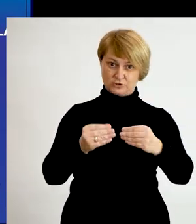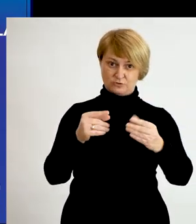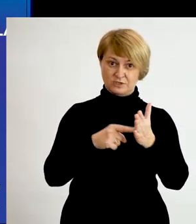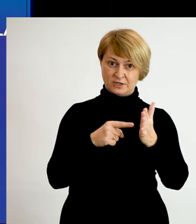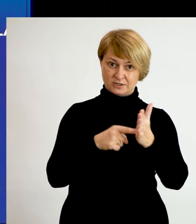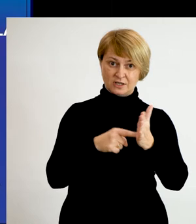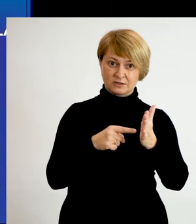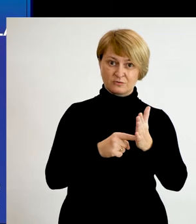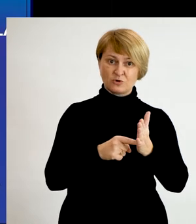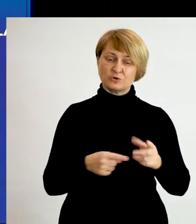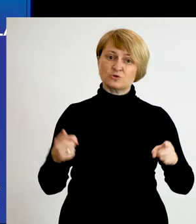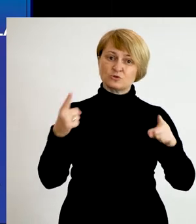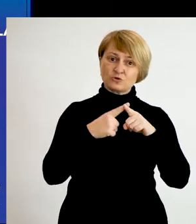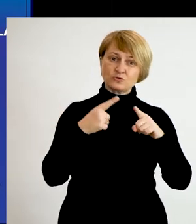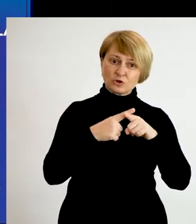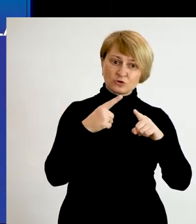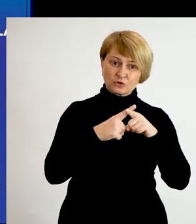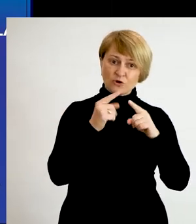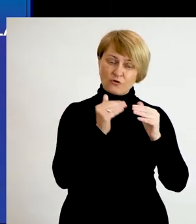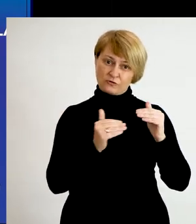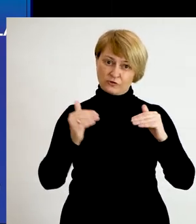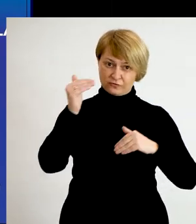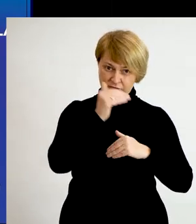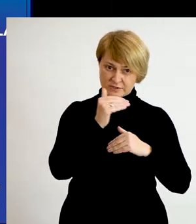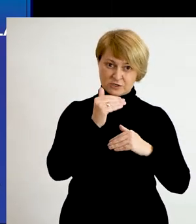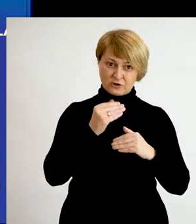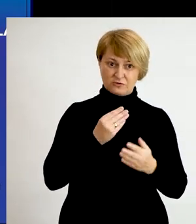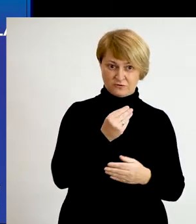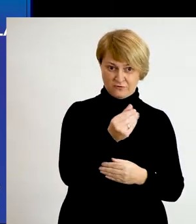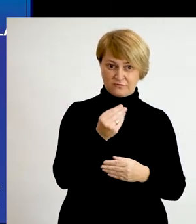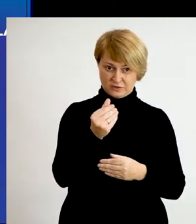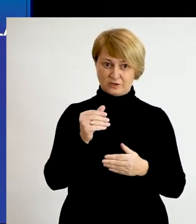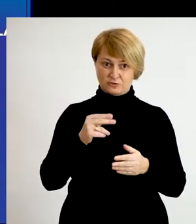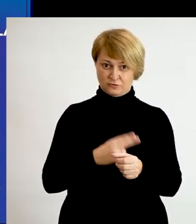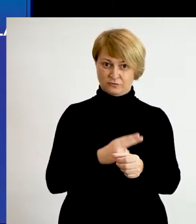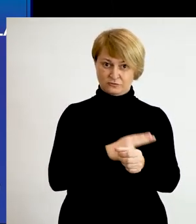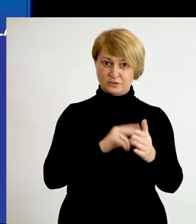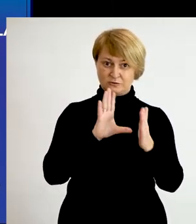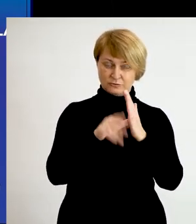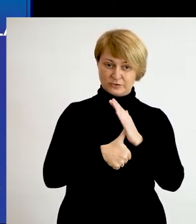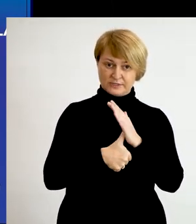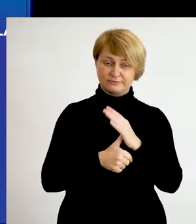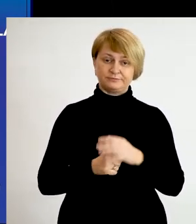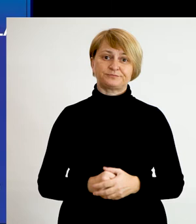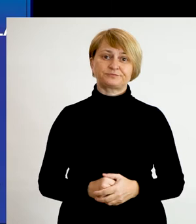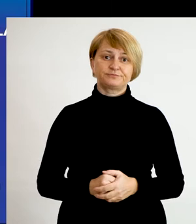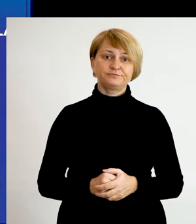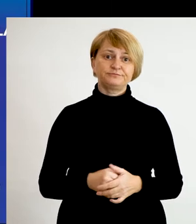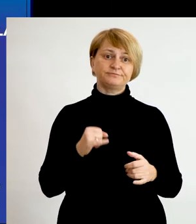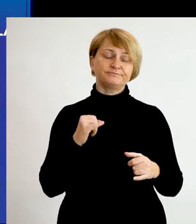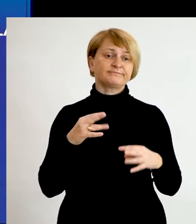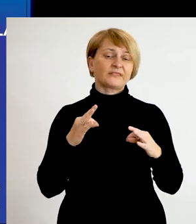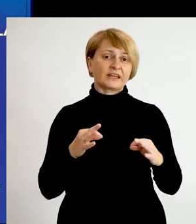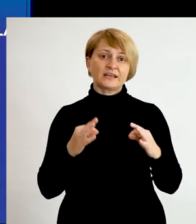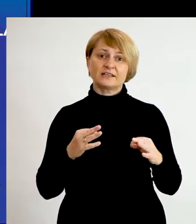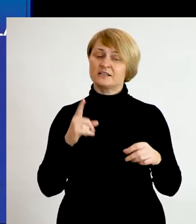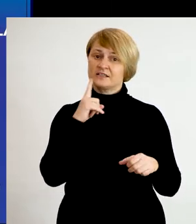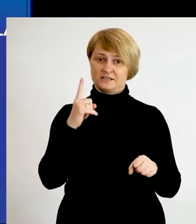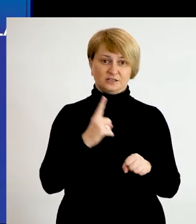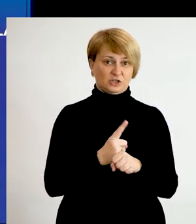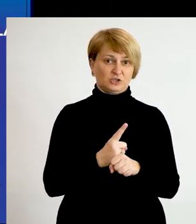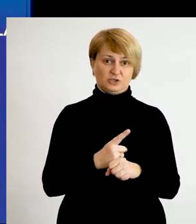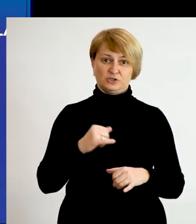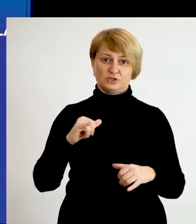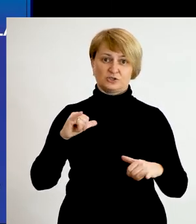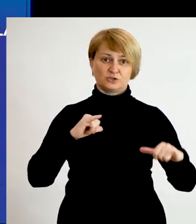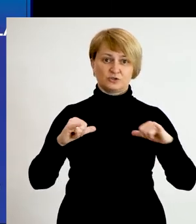tego terminu, bo jest to dodatkowy wzrost wydatków w mieście. Natomiast nie brakuje w tej chwili decyzji rządu o